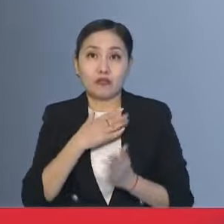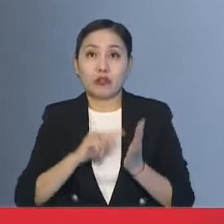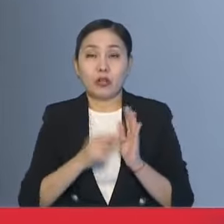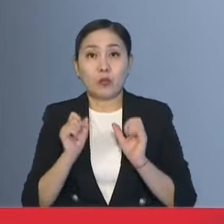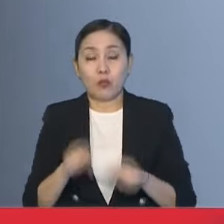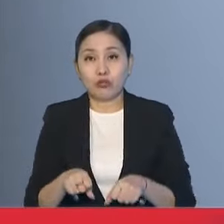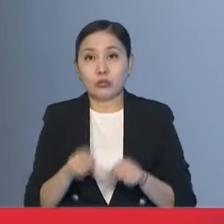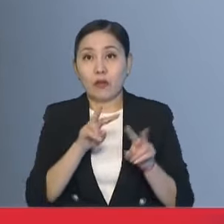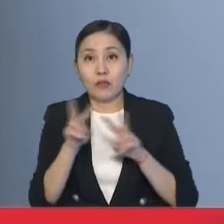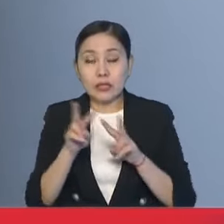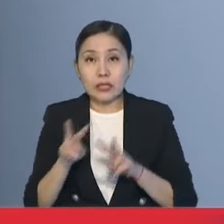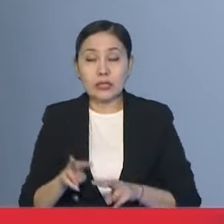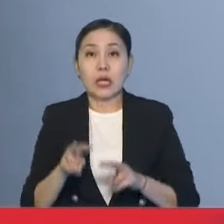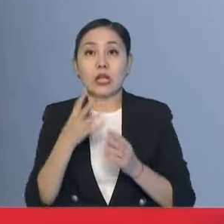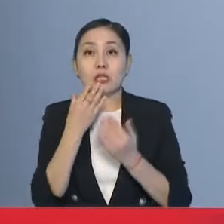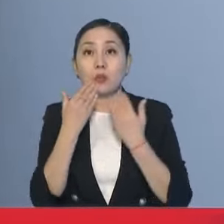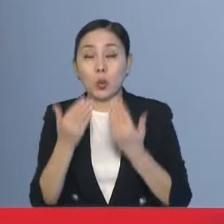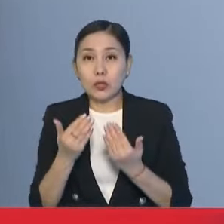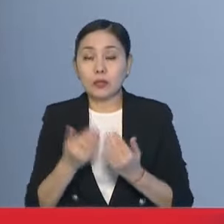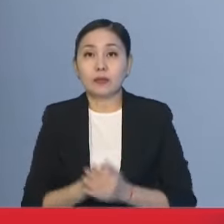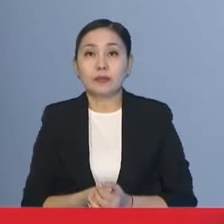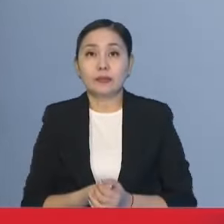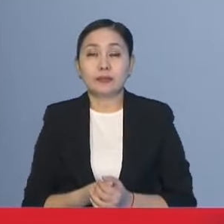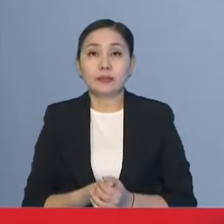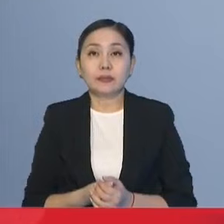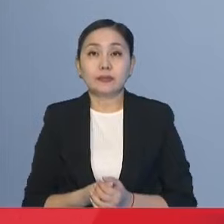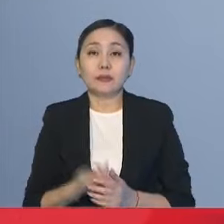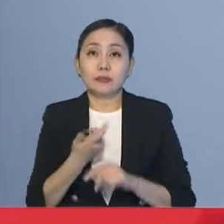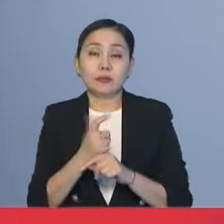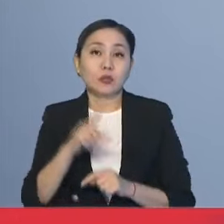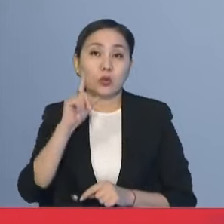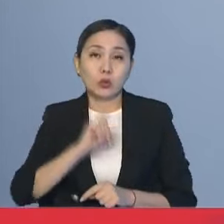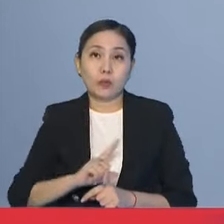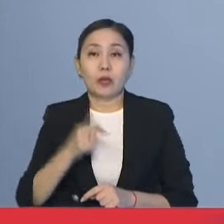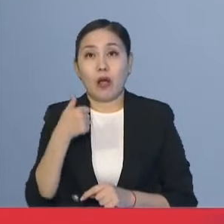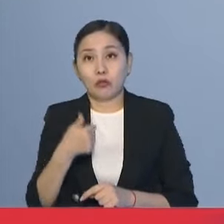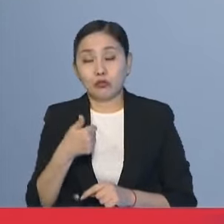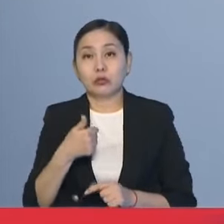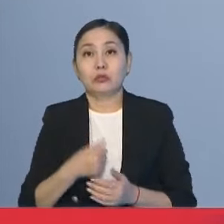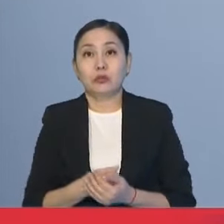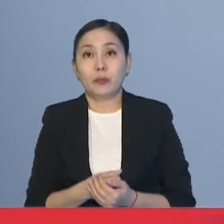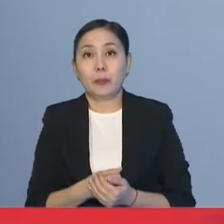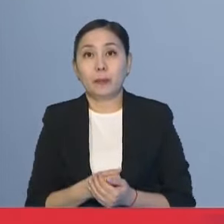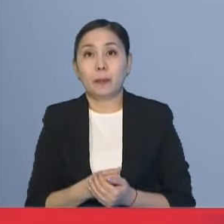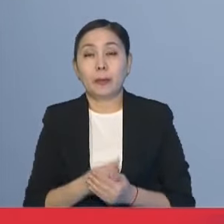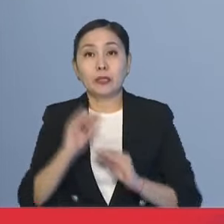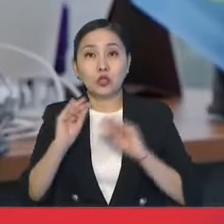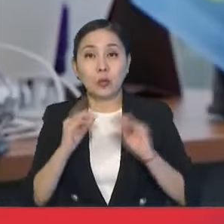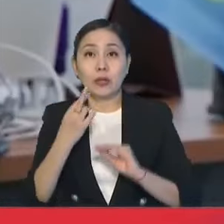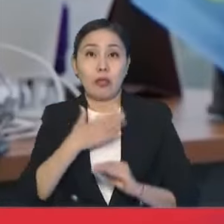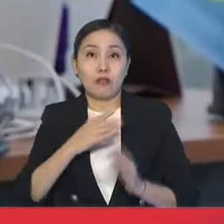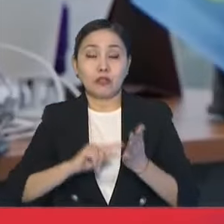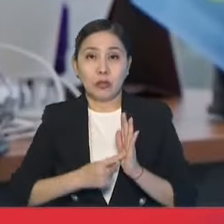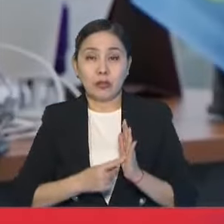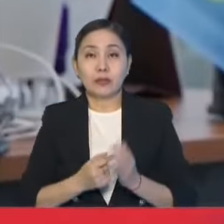может выставить, мы видим спрос. То есть, ну, очень удобный, хороший инструмент для наших клиентов.